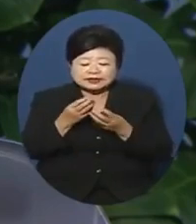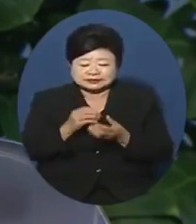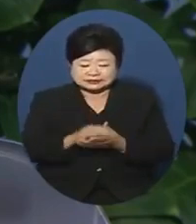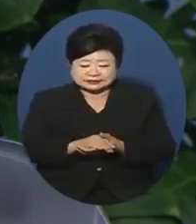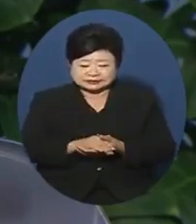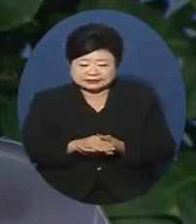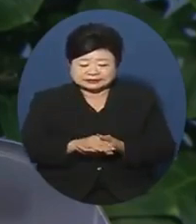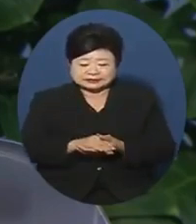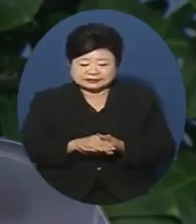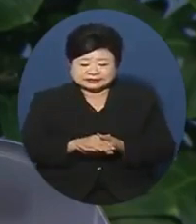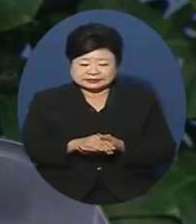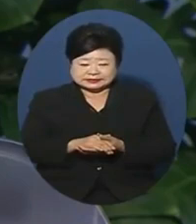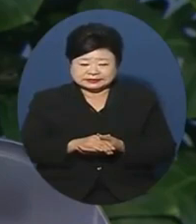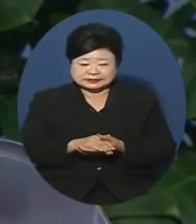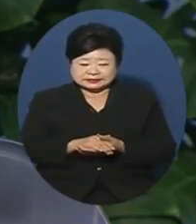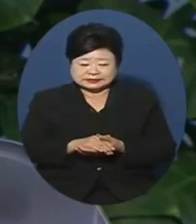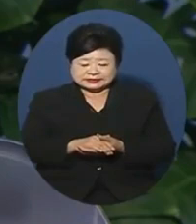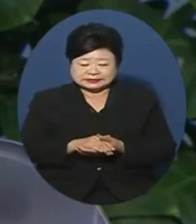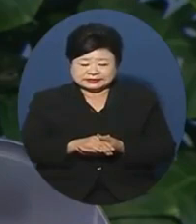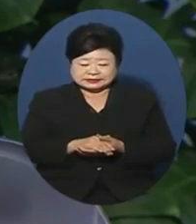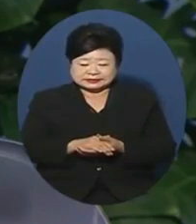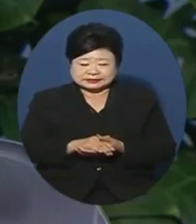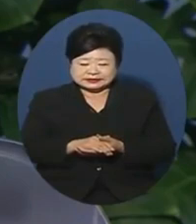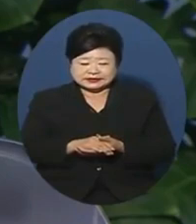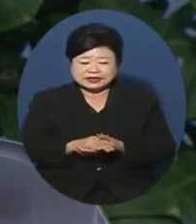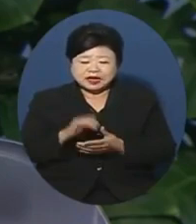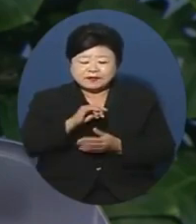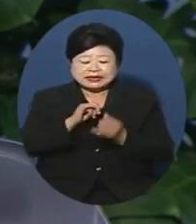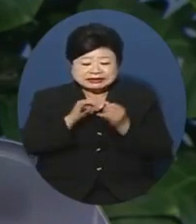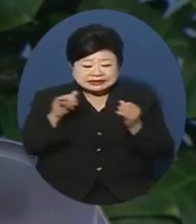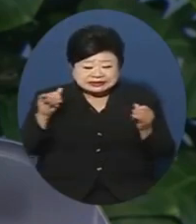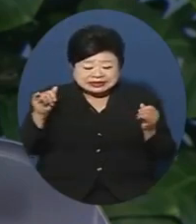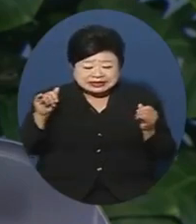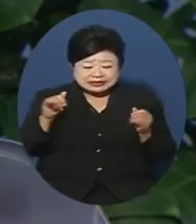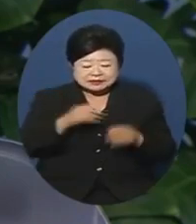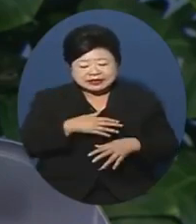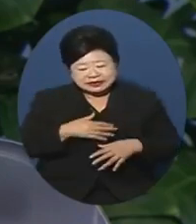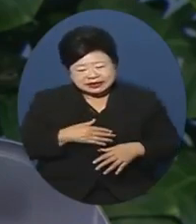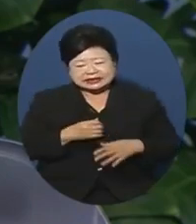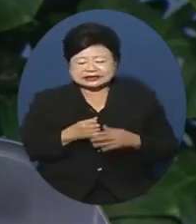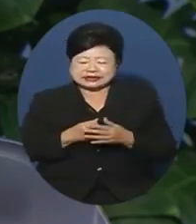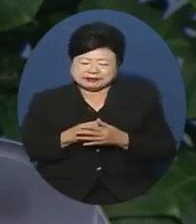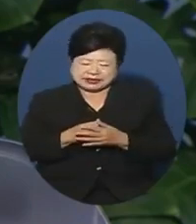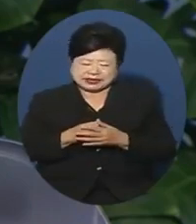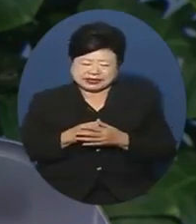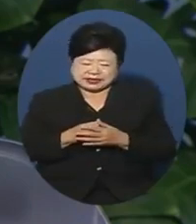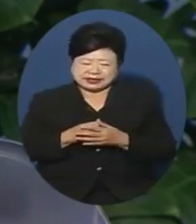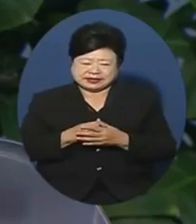커지면 큰일수록 바리새 교인들이 약해지니까